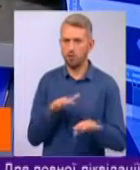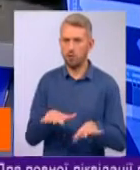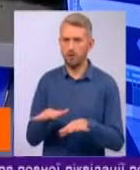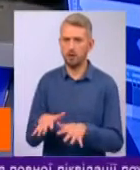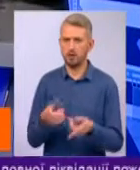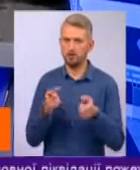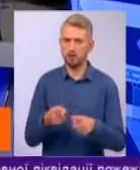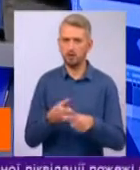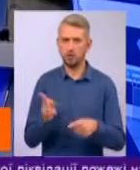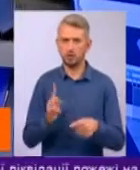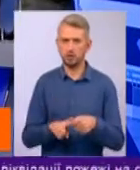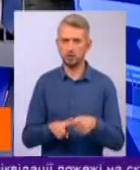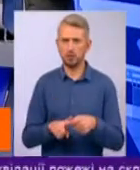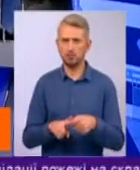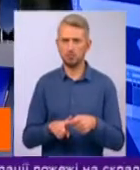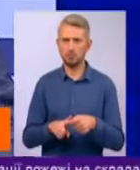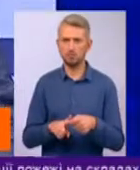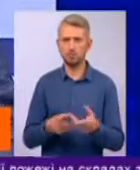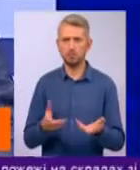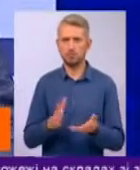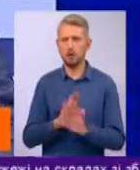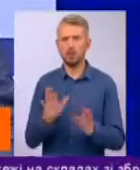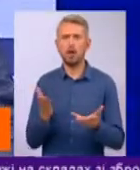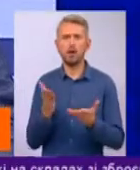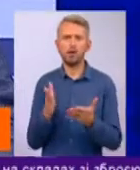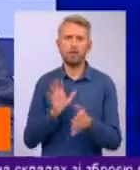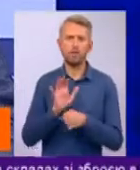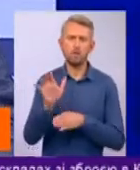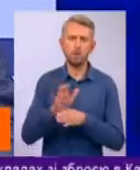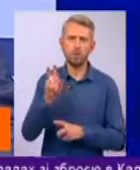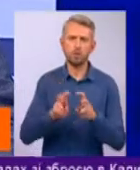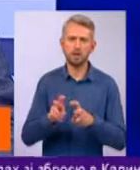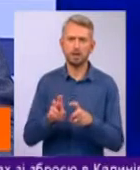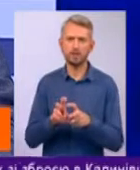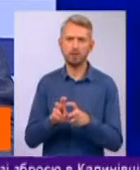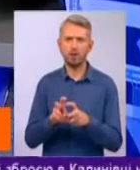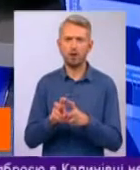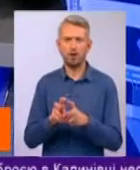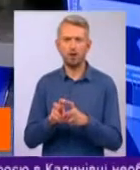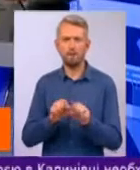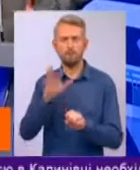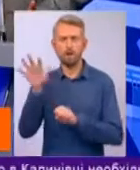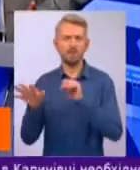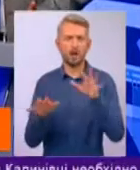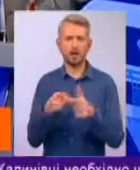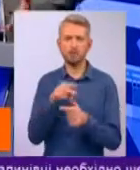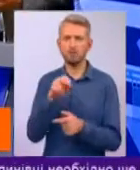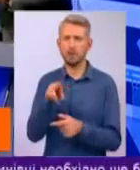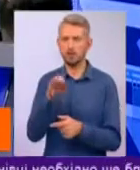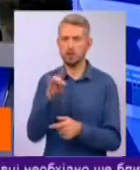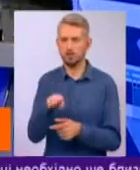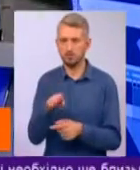Ну, дійсно, це не даруйте якісь там виробництво феєрверків чи петард. Це стратегічний об'єкт,